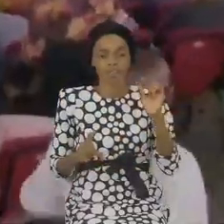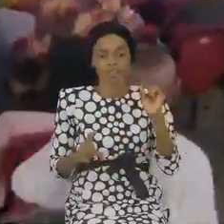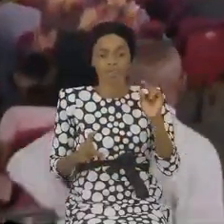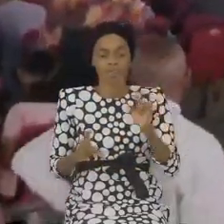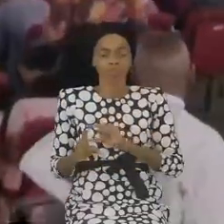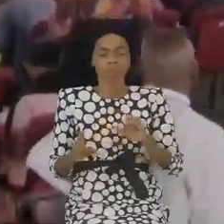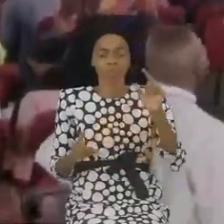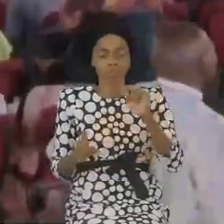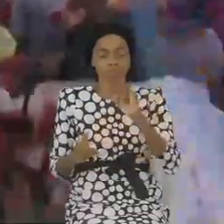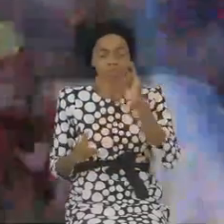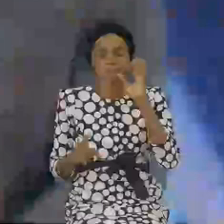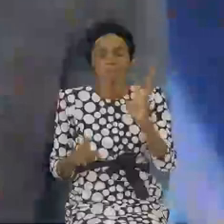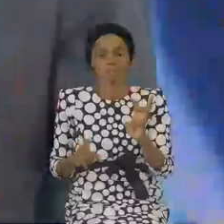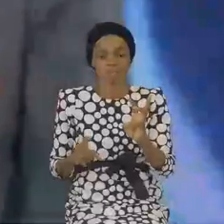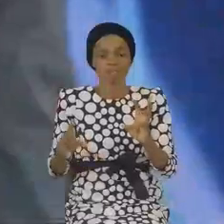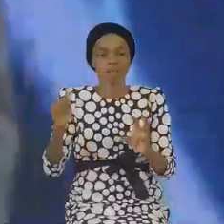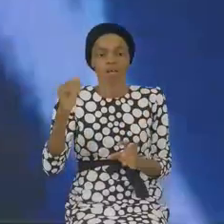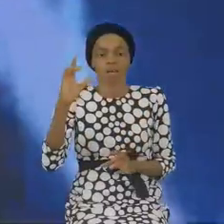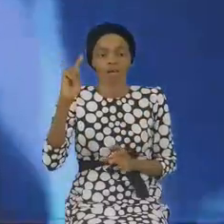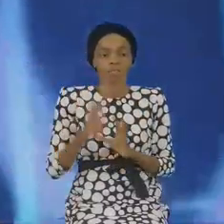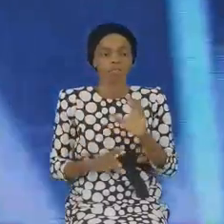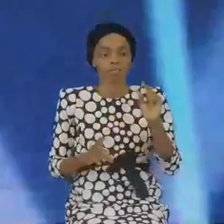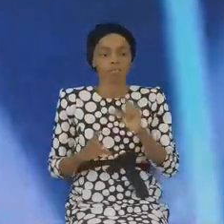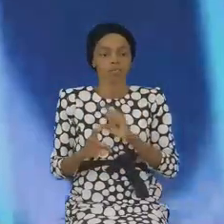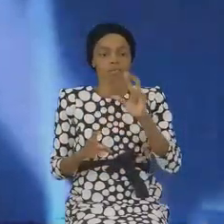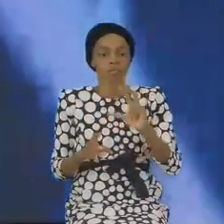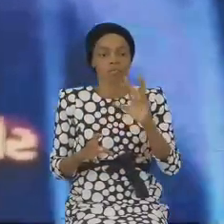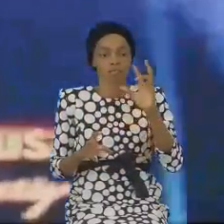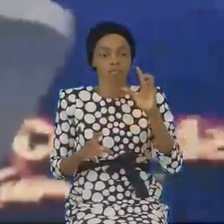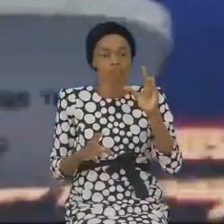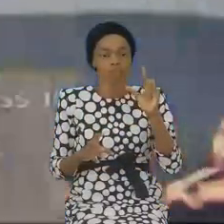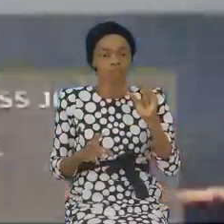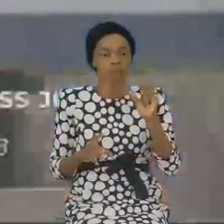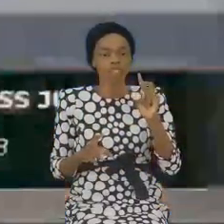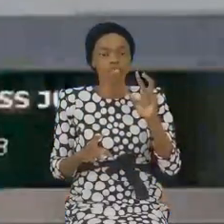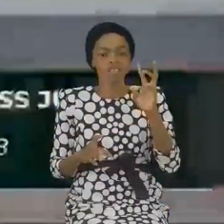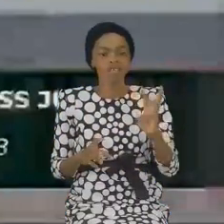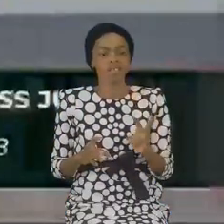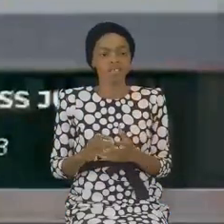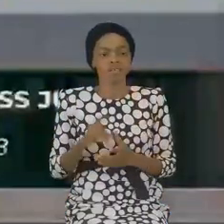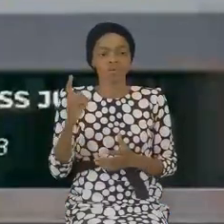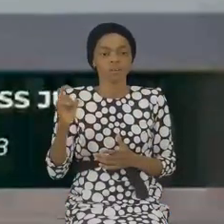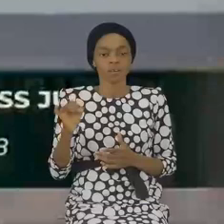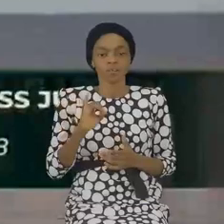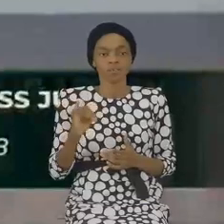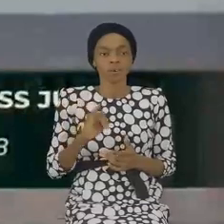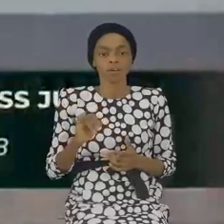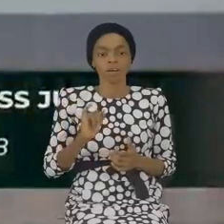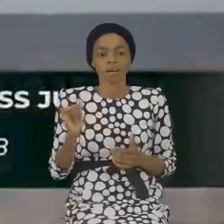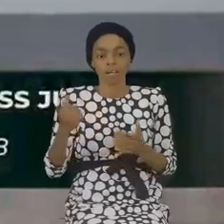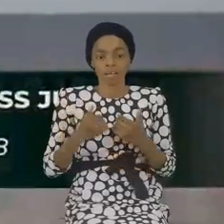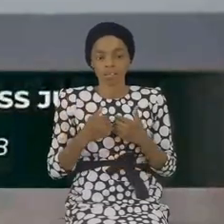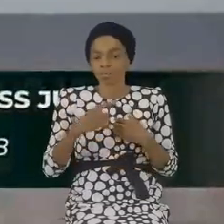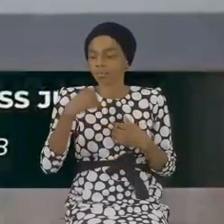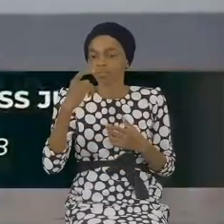26. Actes chapitre 20, verset 26. L'apôtre Paul dit, c'est pourquoi je vous déclare aujourd'hui que je